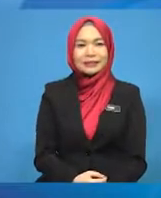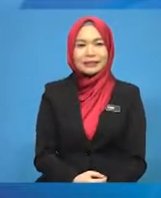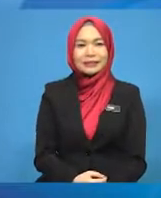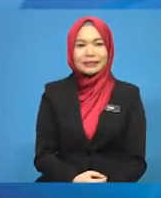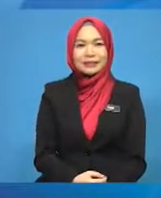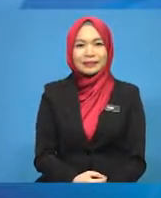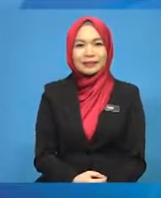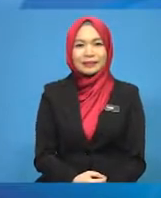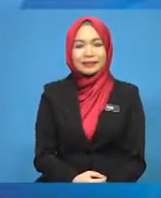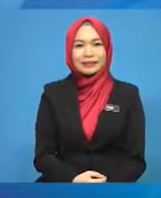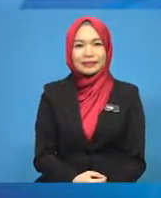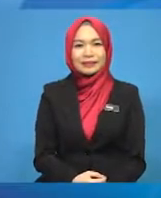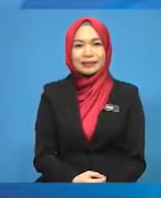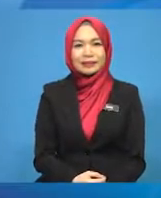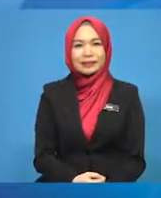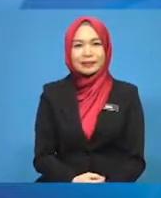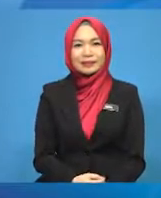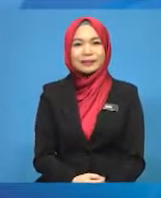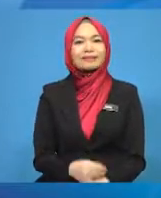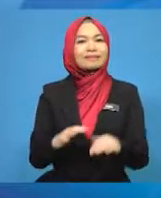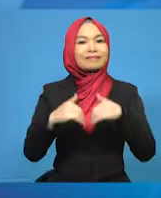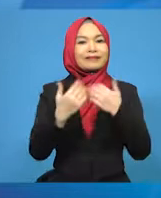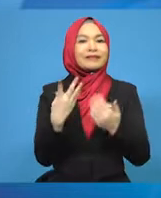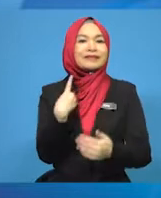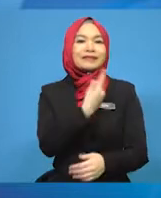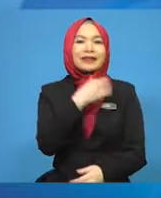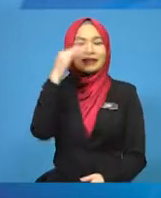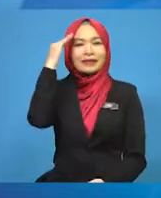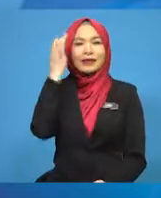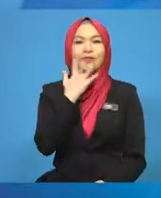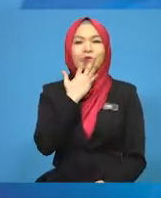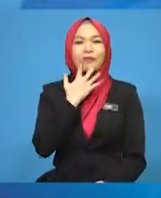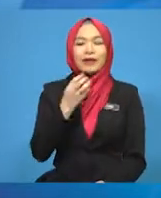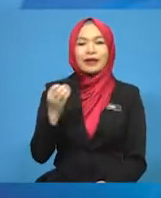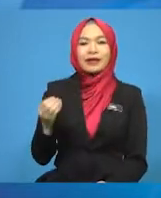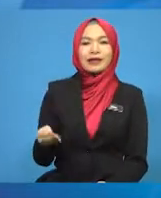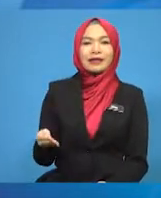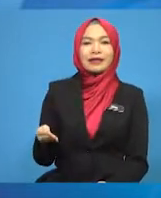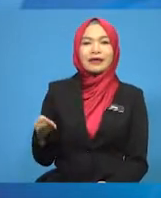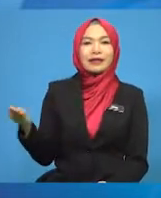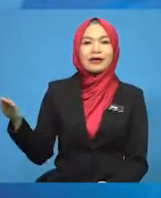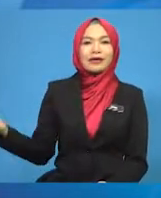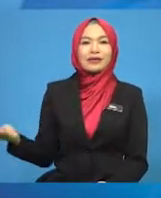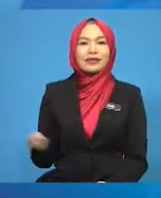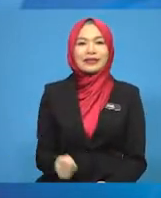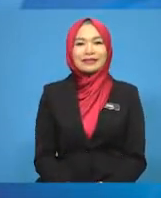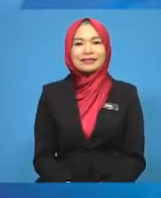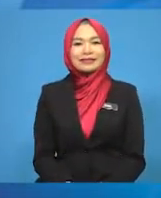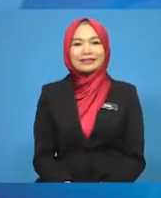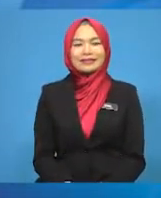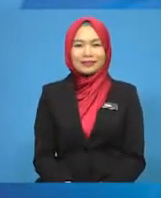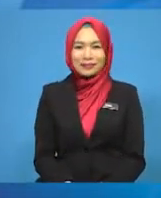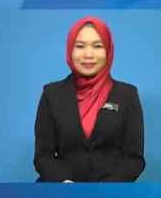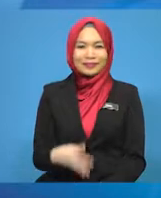melihat dan bagaimana kita boleh mengetahui warna sesuatu objek. Jadi, tanpa membuang masa, mari